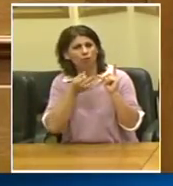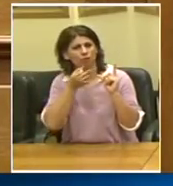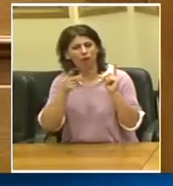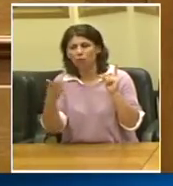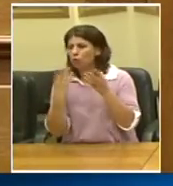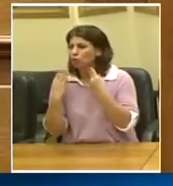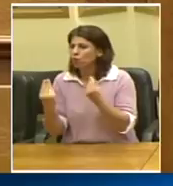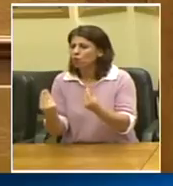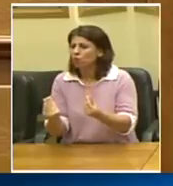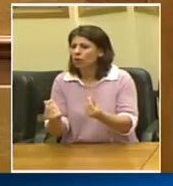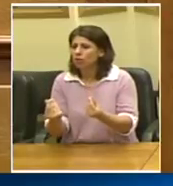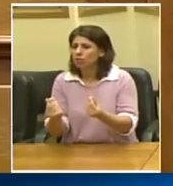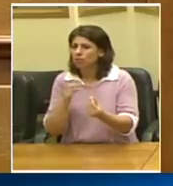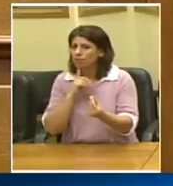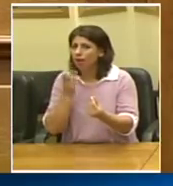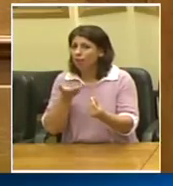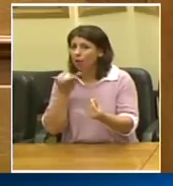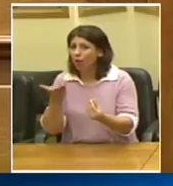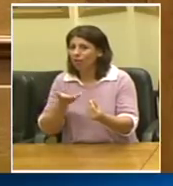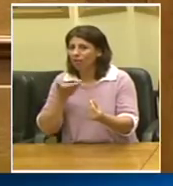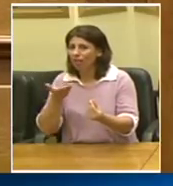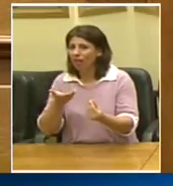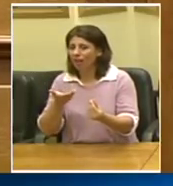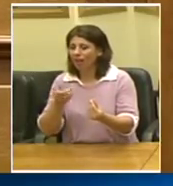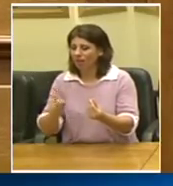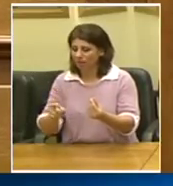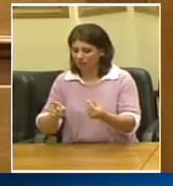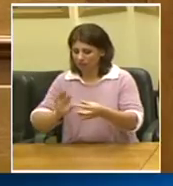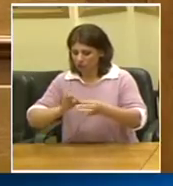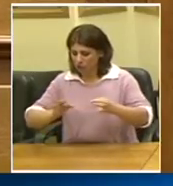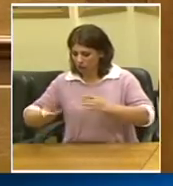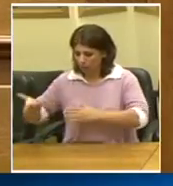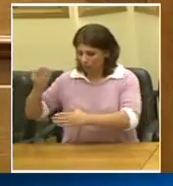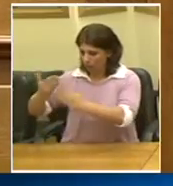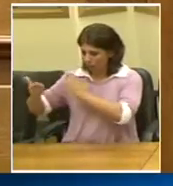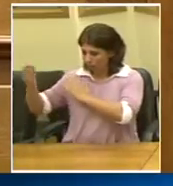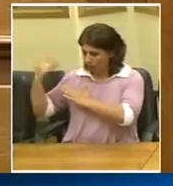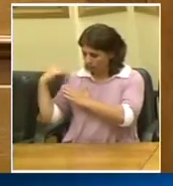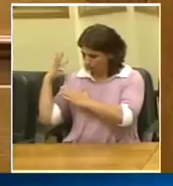ύφος απολογίας, μια ιστορική αναδρομή,